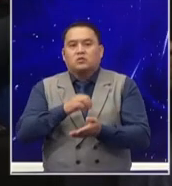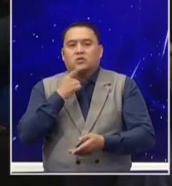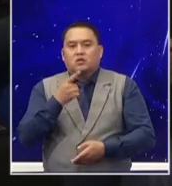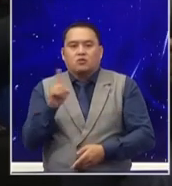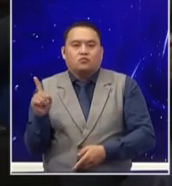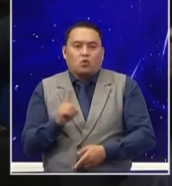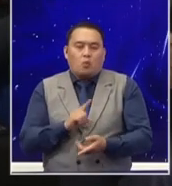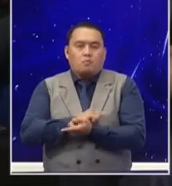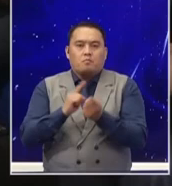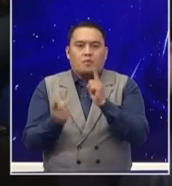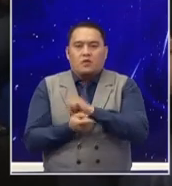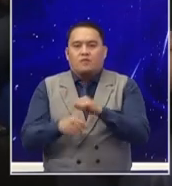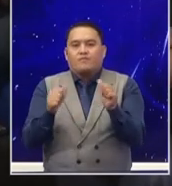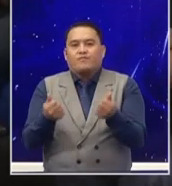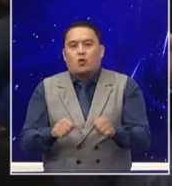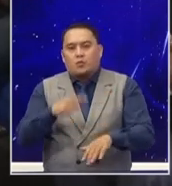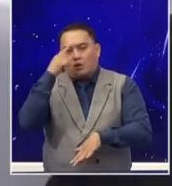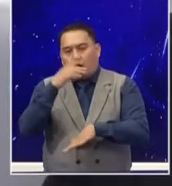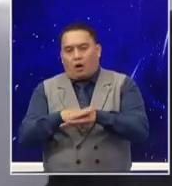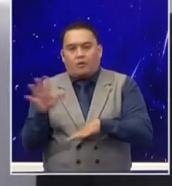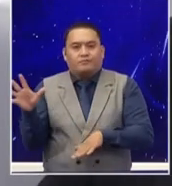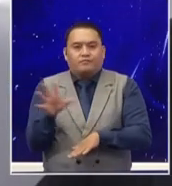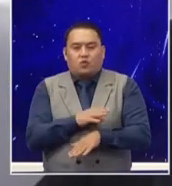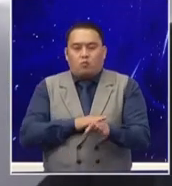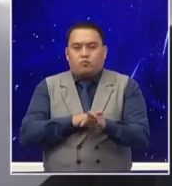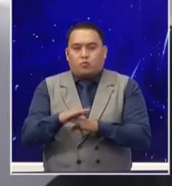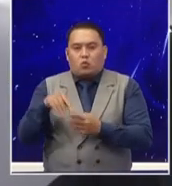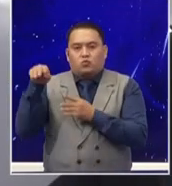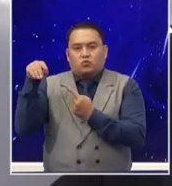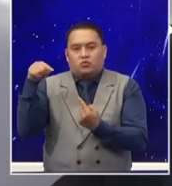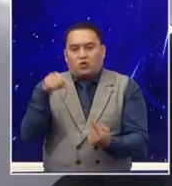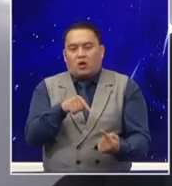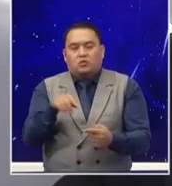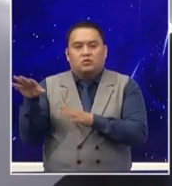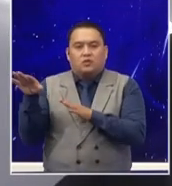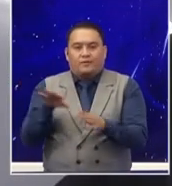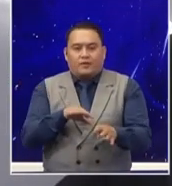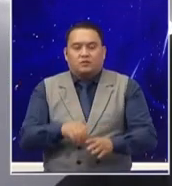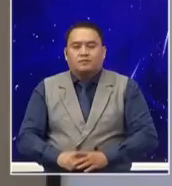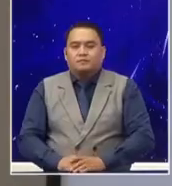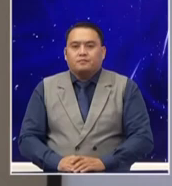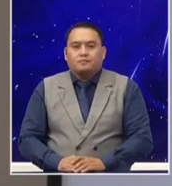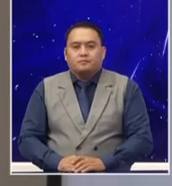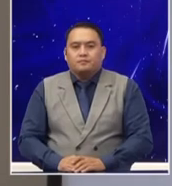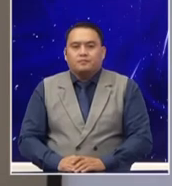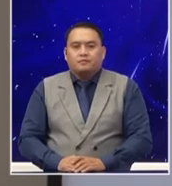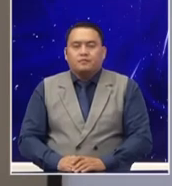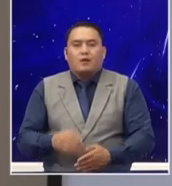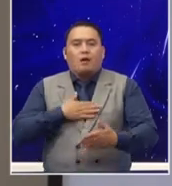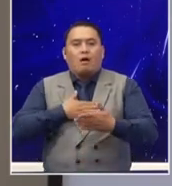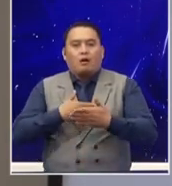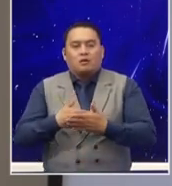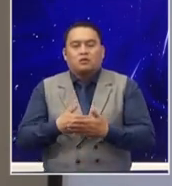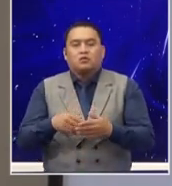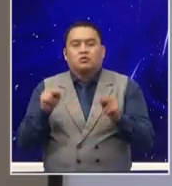отметил, что переход на сервисный формат акиматов всех уровней идет в полном соответствии с концепцией «слышащее государство». Оперативность и